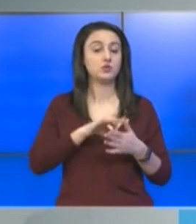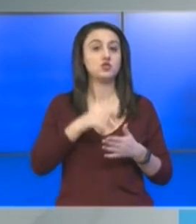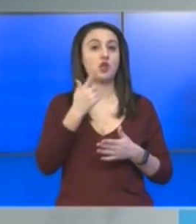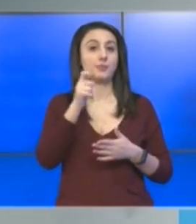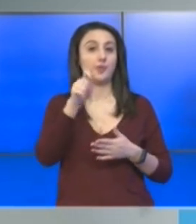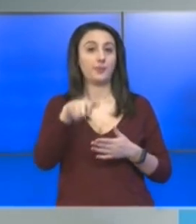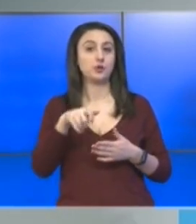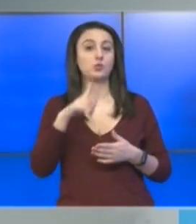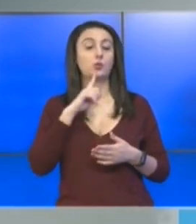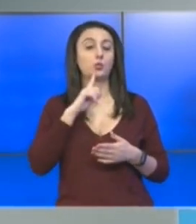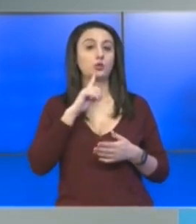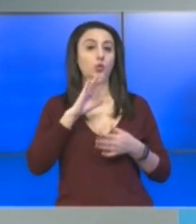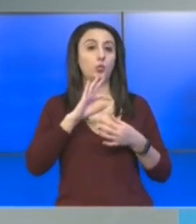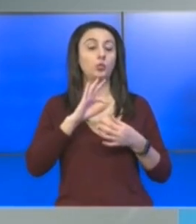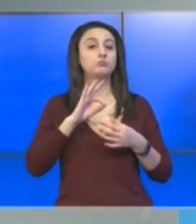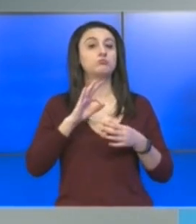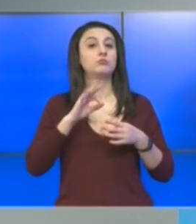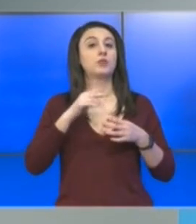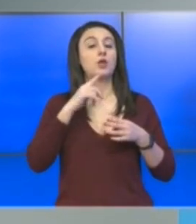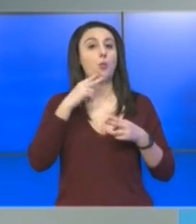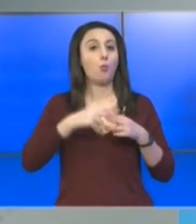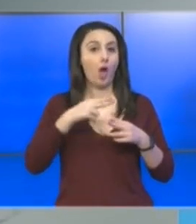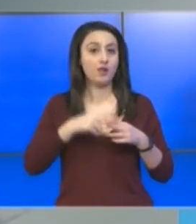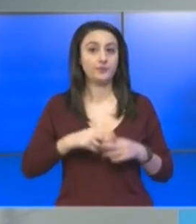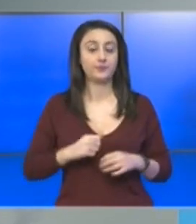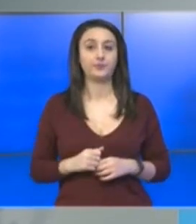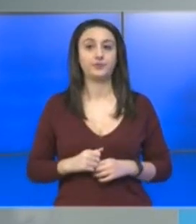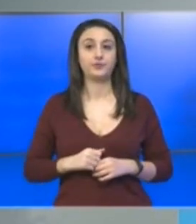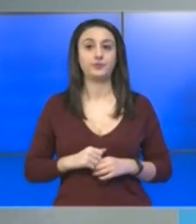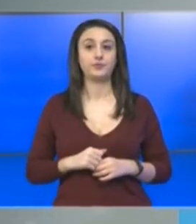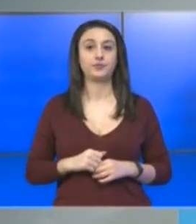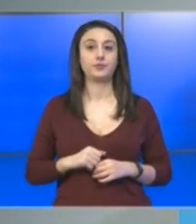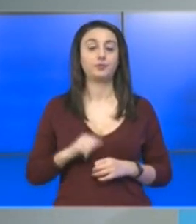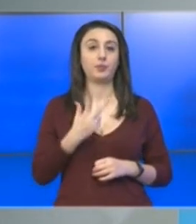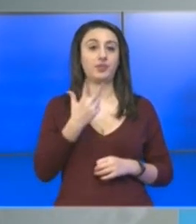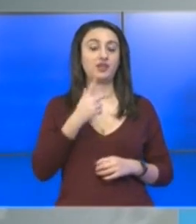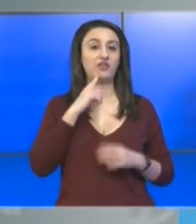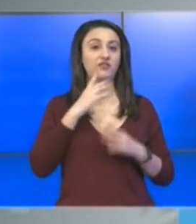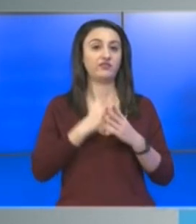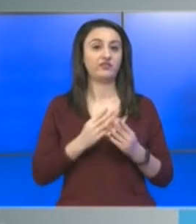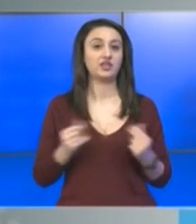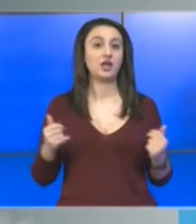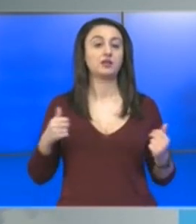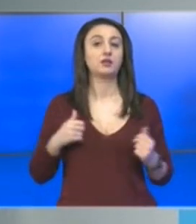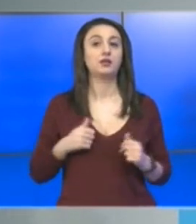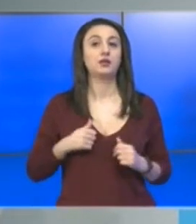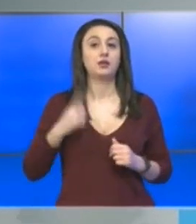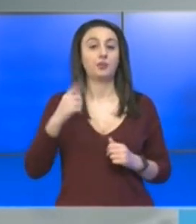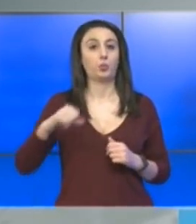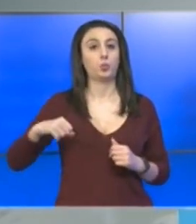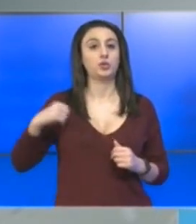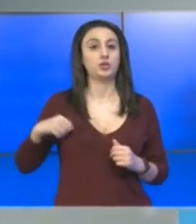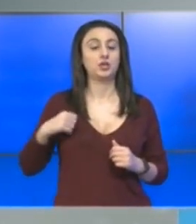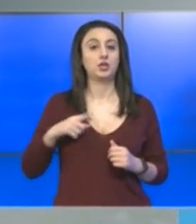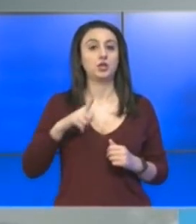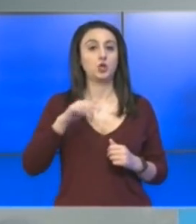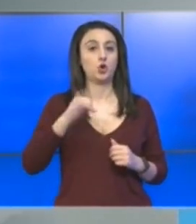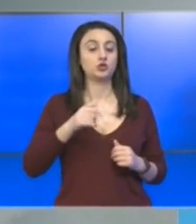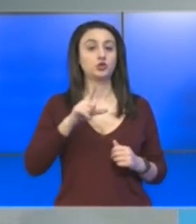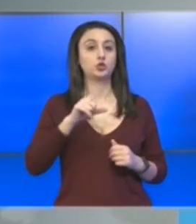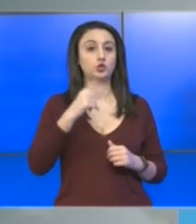persoane purtătoare de coronavirus, dintre care primele 3 au fost declarate deja vindecate, iar primul tânăr din Gorj de